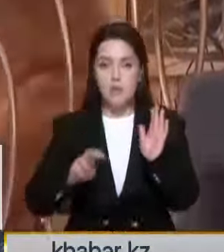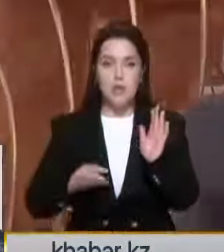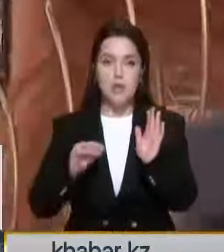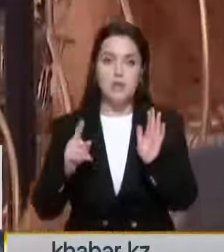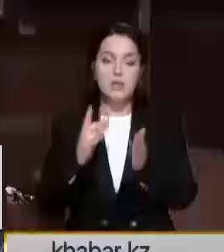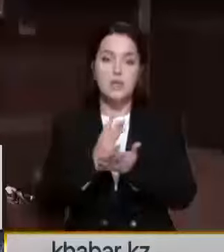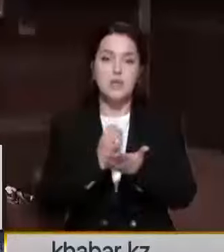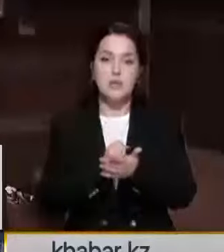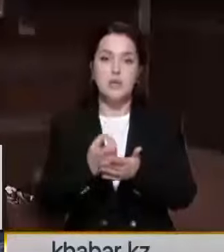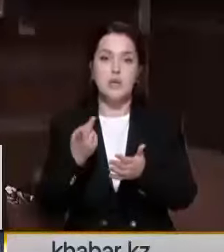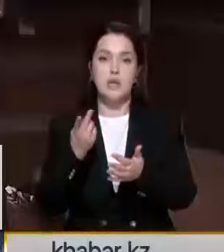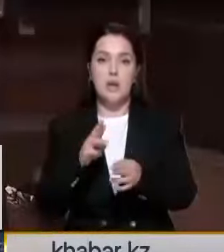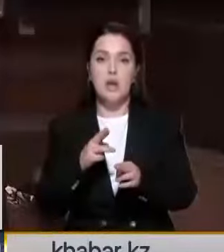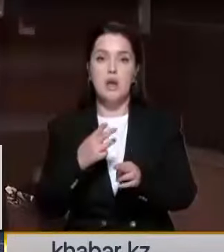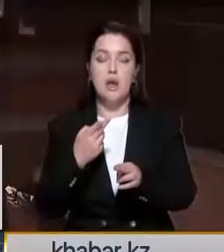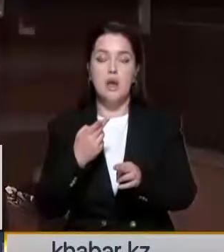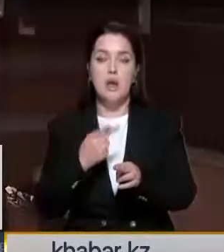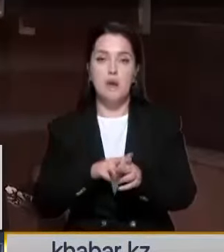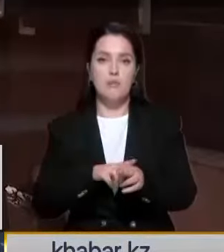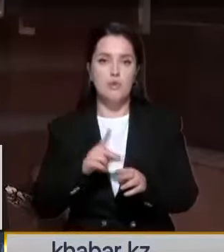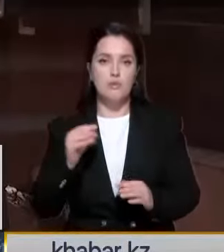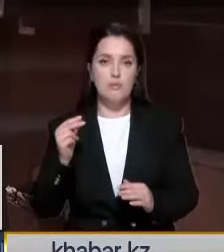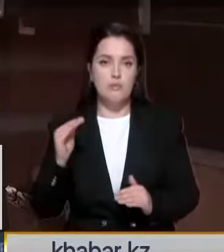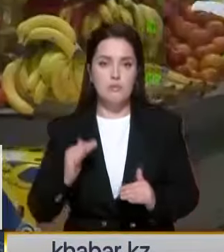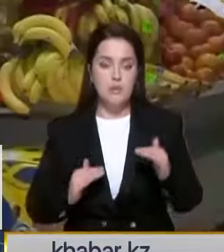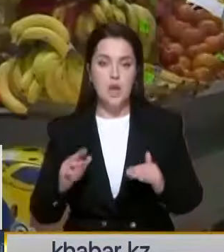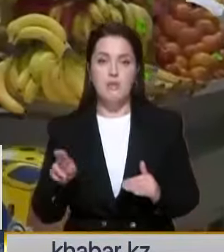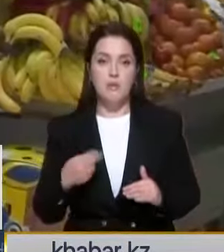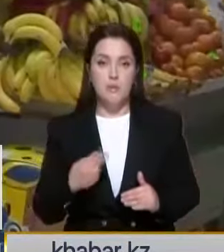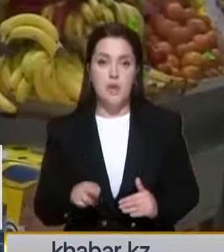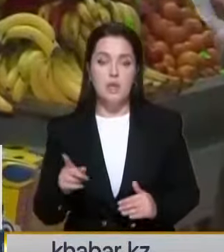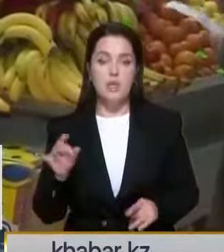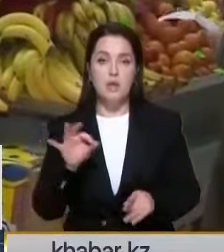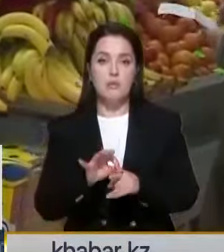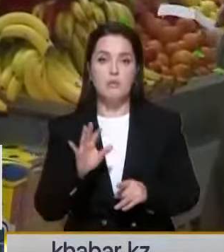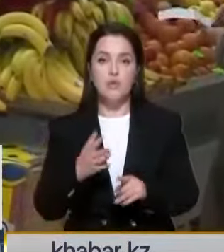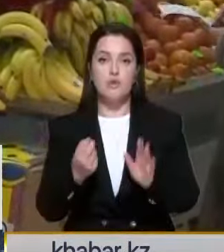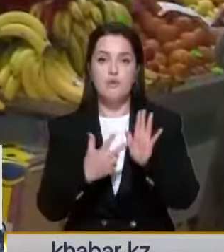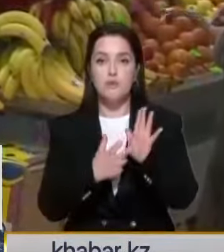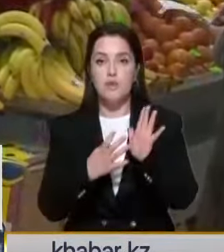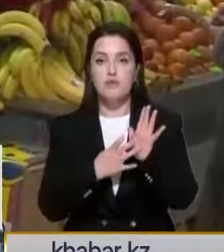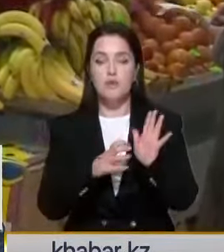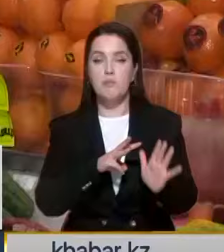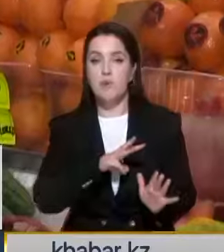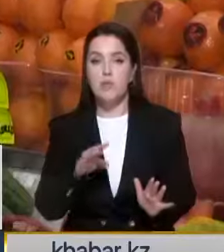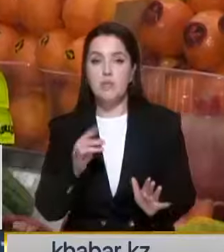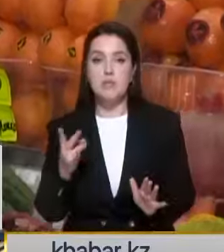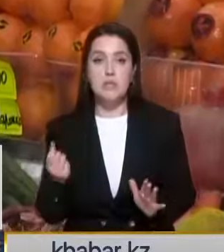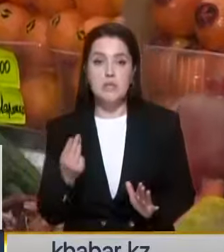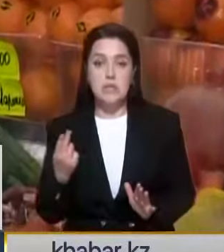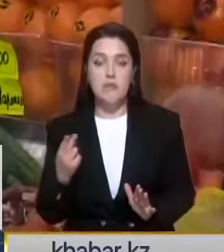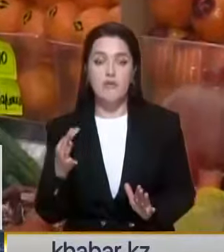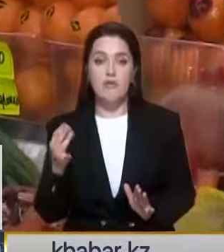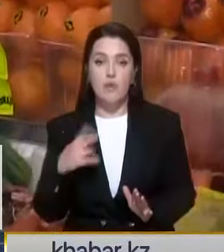миллиарда долларов из резервов для сглаживания волатильности. В декабре на эти цели пойдут еще 800-900 миллионов